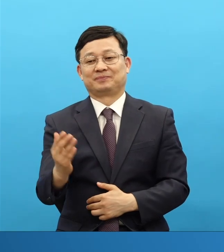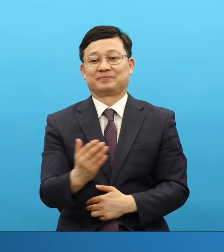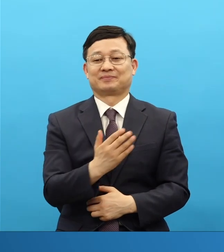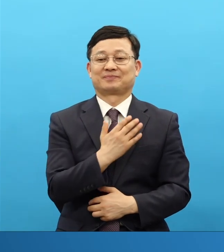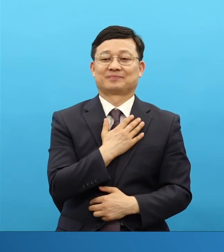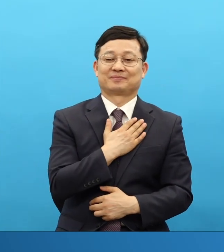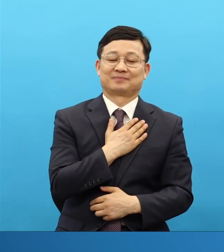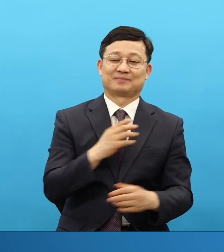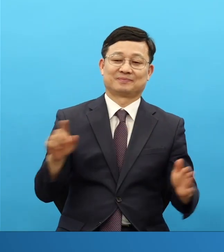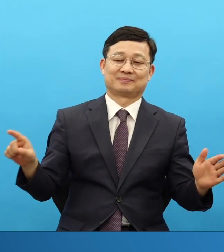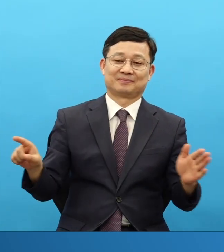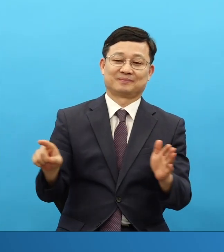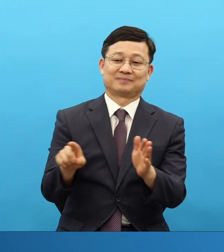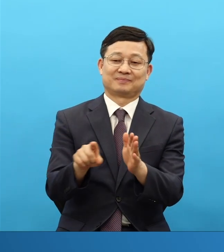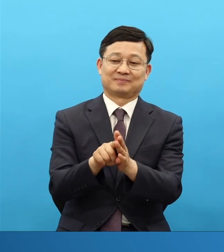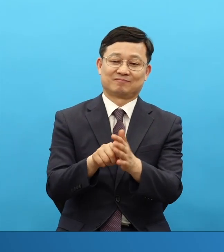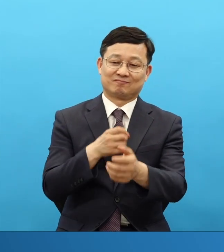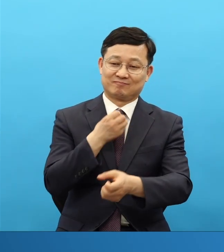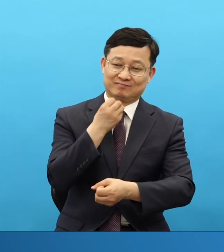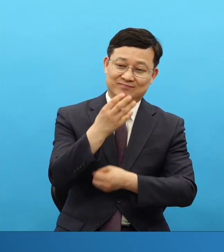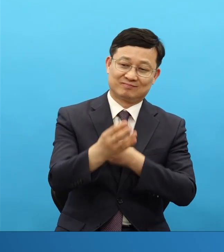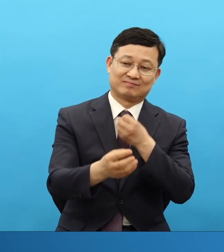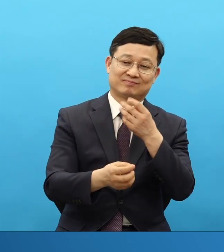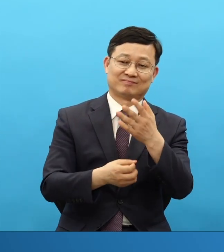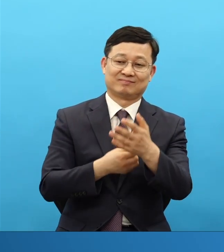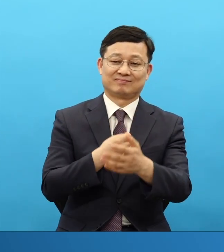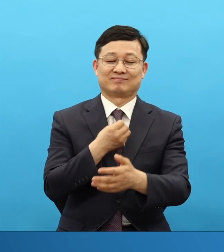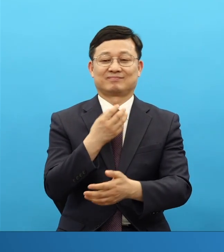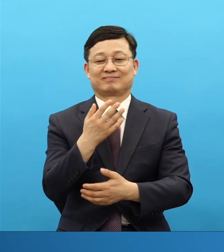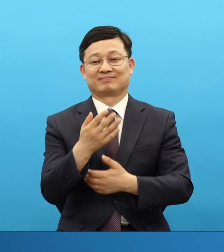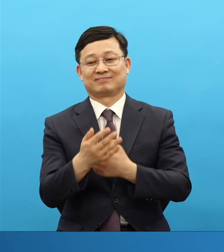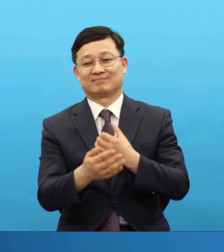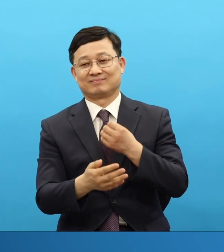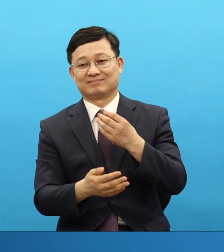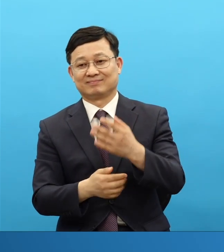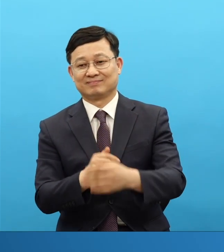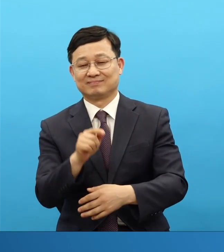이것이 나의 간증이요